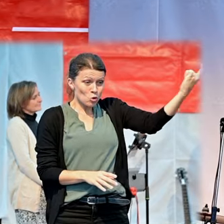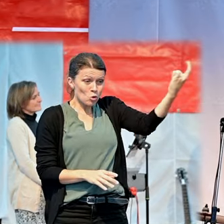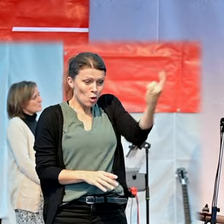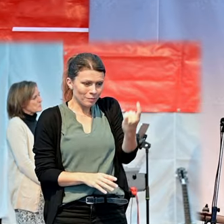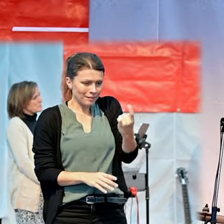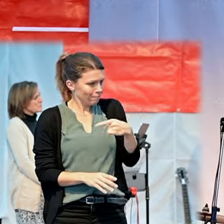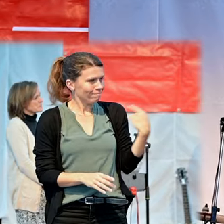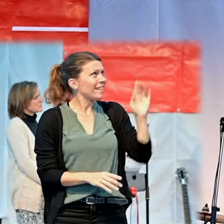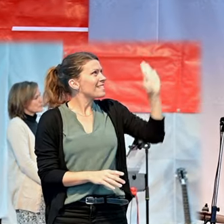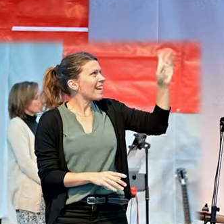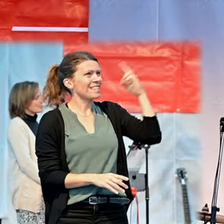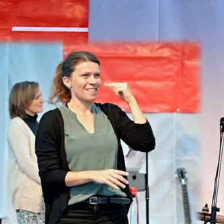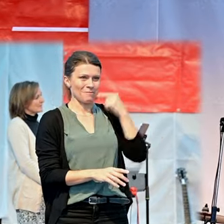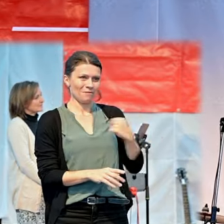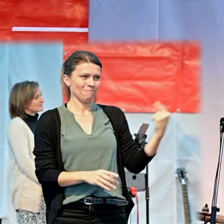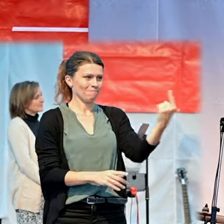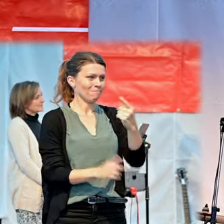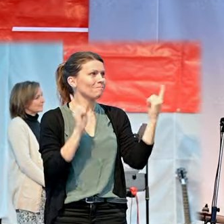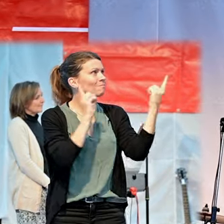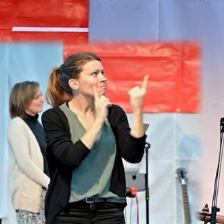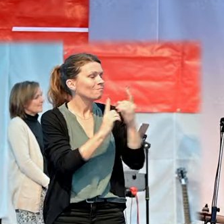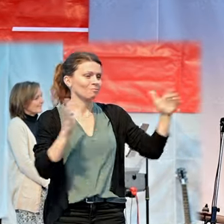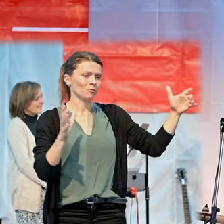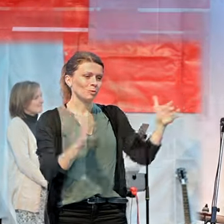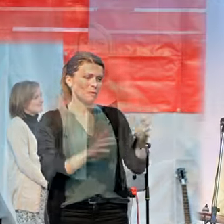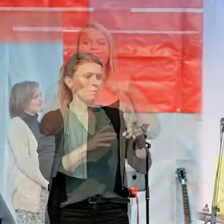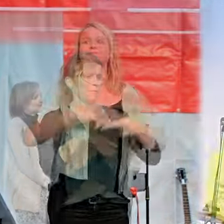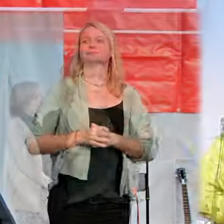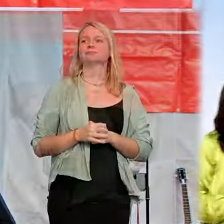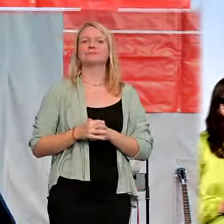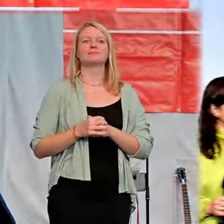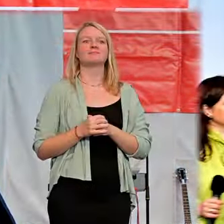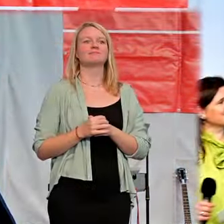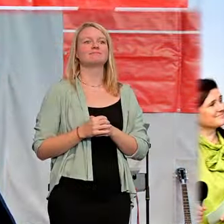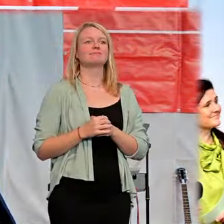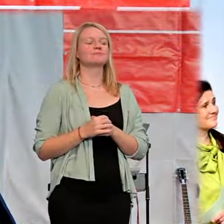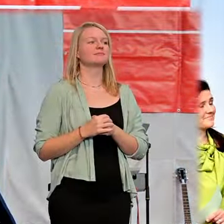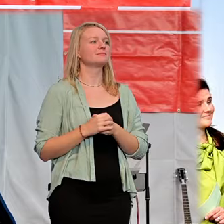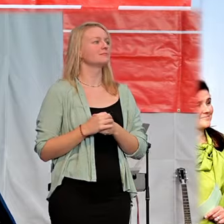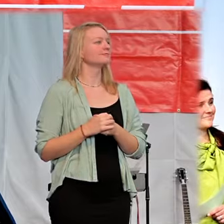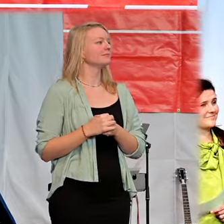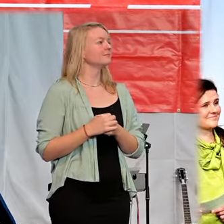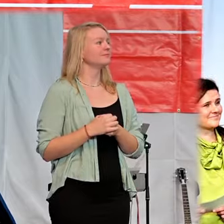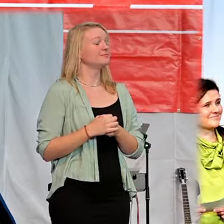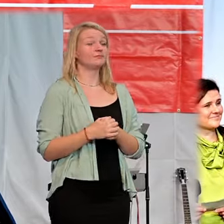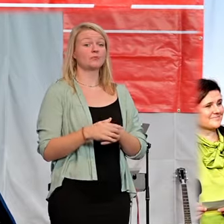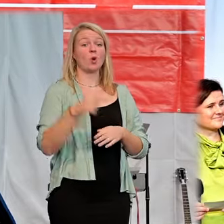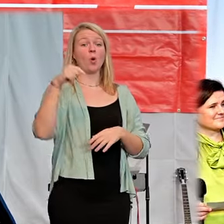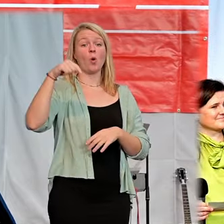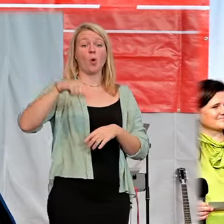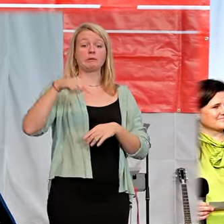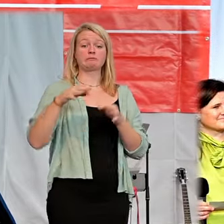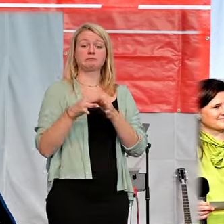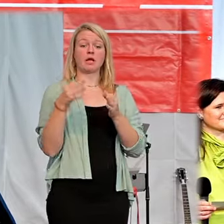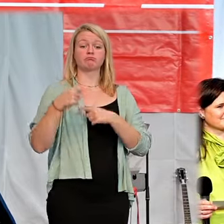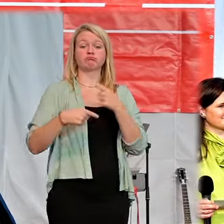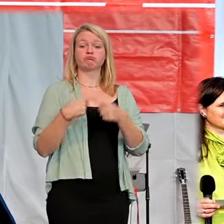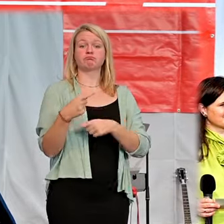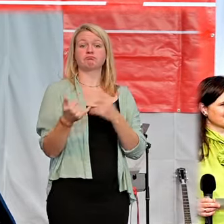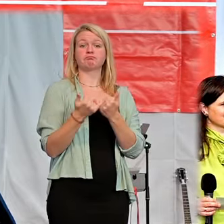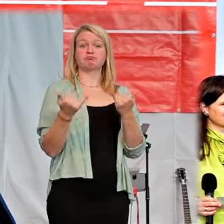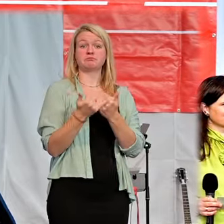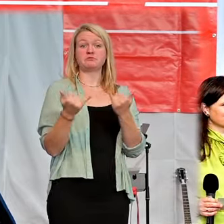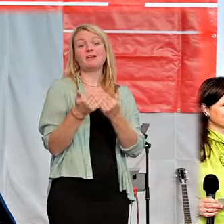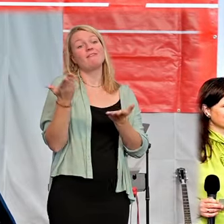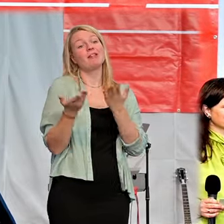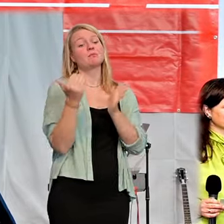hier zusammen und feiern diesen Tag. Was erwartet uns heute? Vielleicht habt ihr das Programm schon